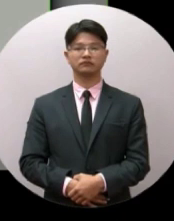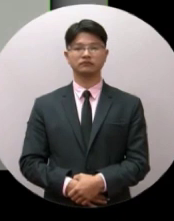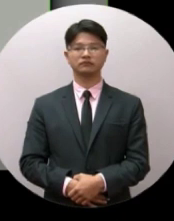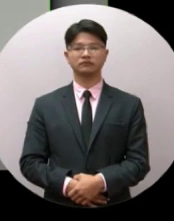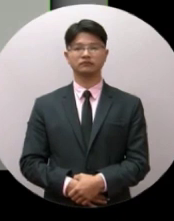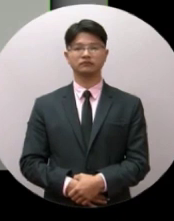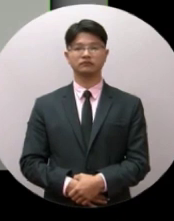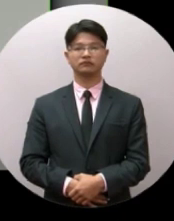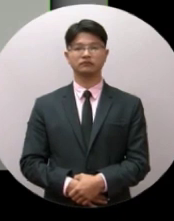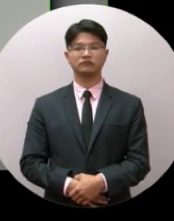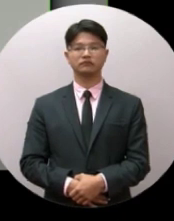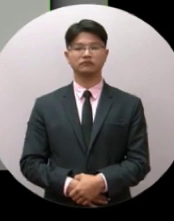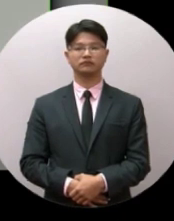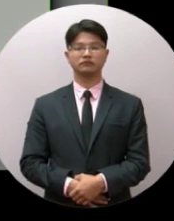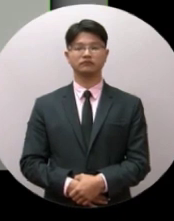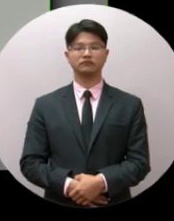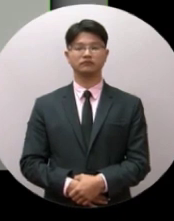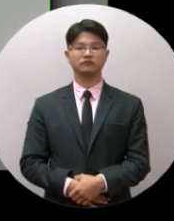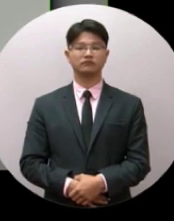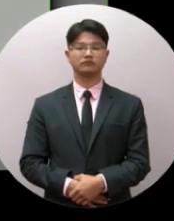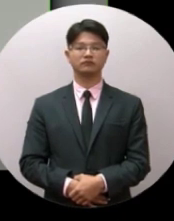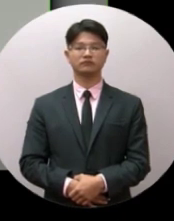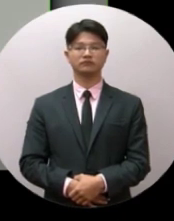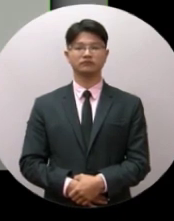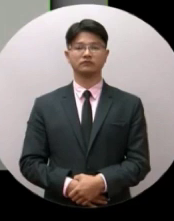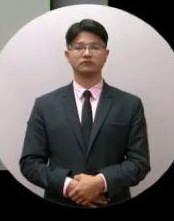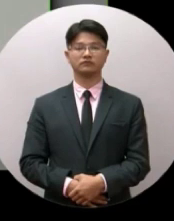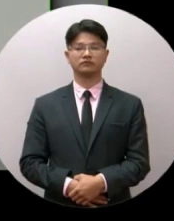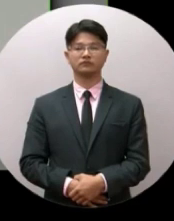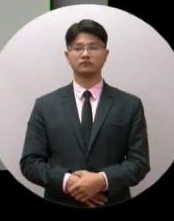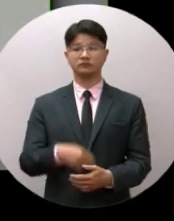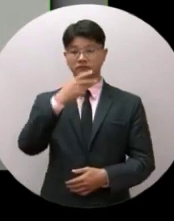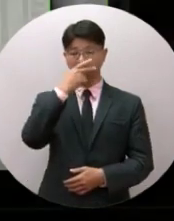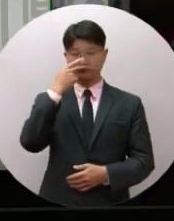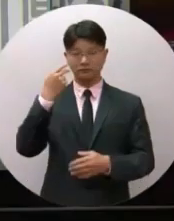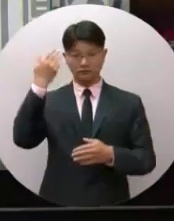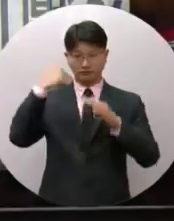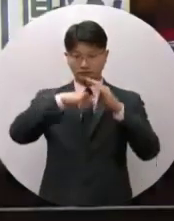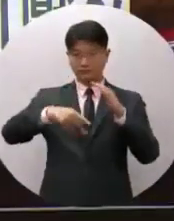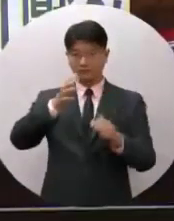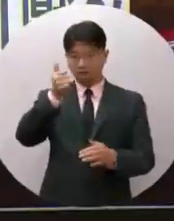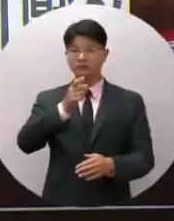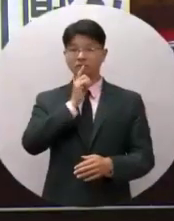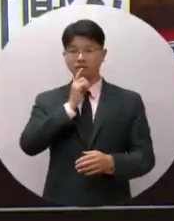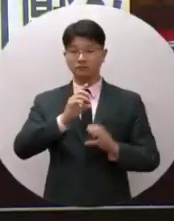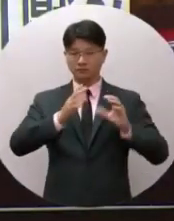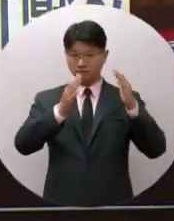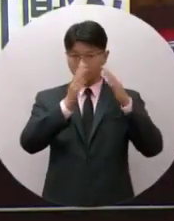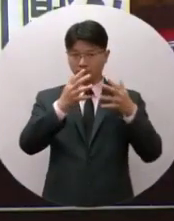啊，因为我们不可以用国家机器，啊，因为 赖院长前院长说不可以用国家机